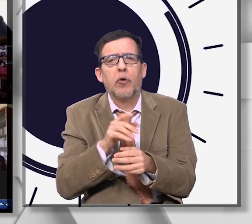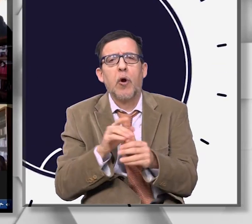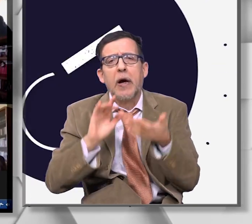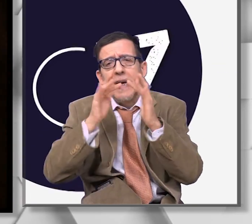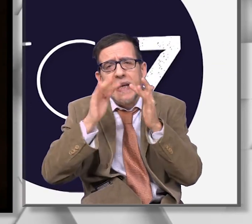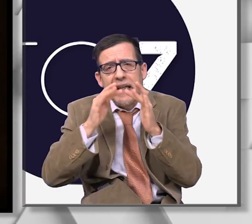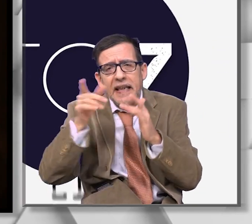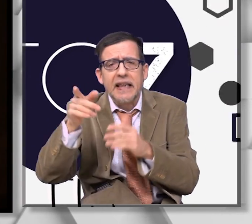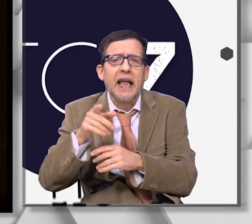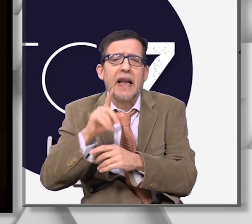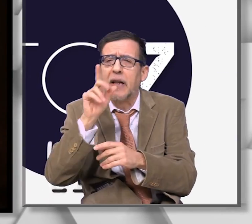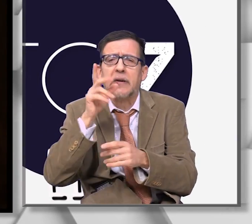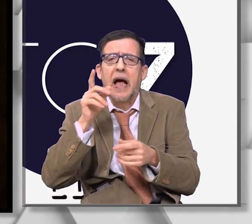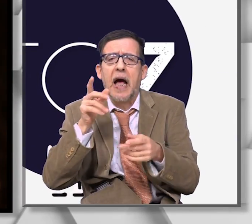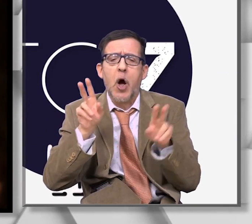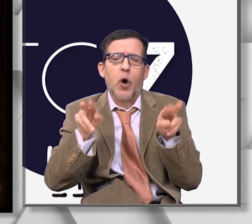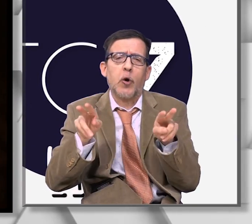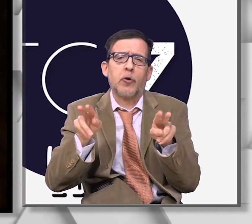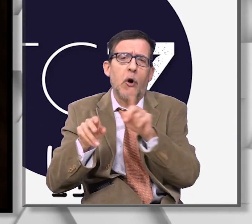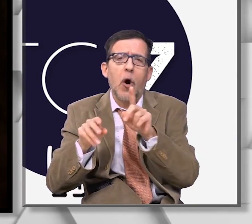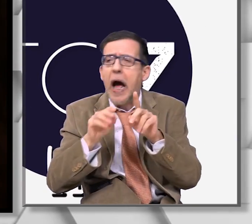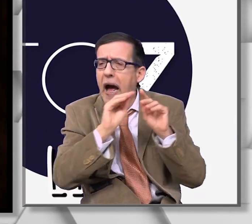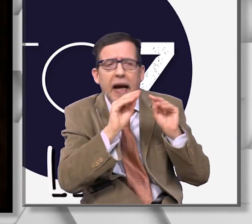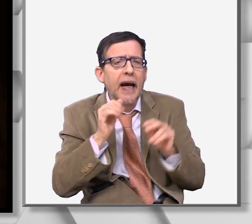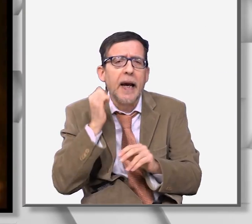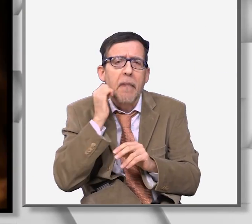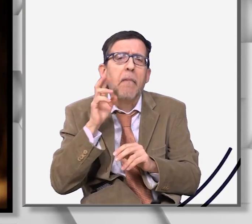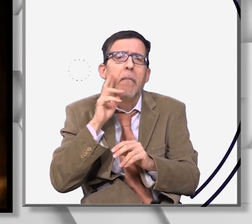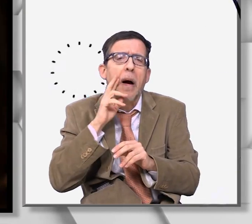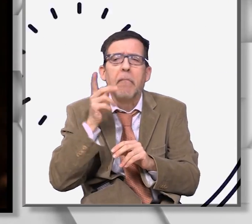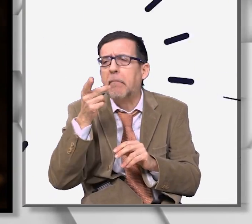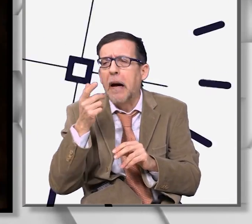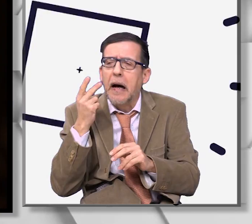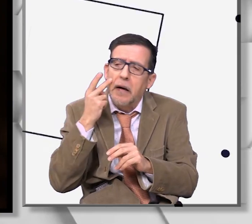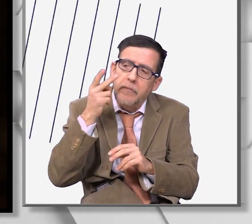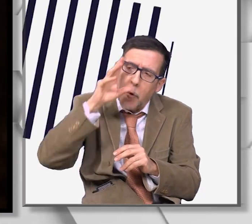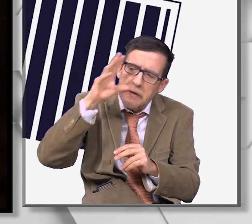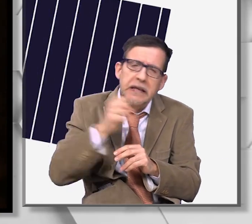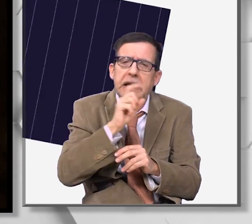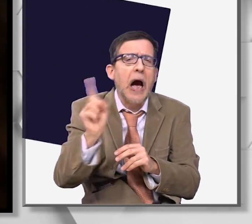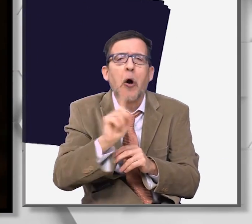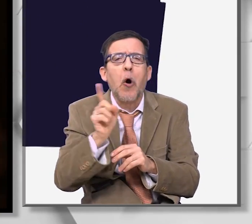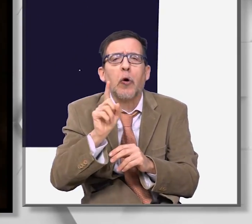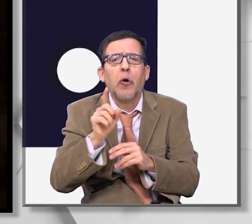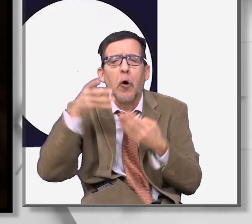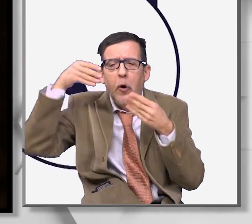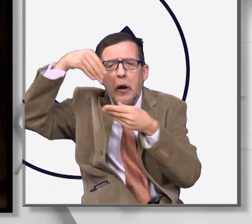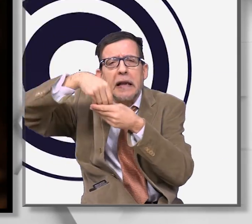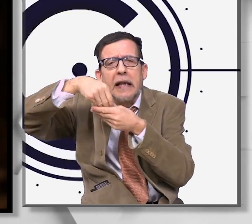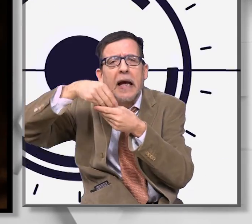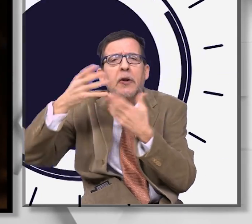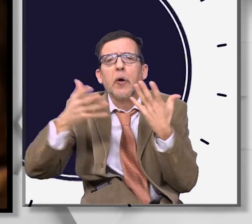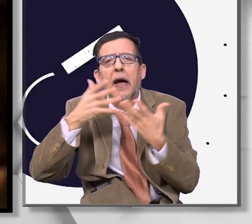controllarlo poi anche i genitori che in effetti non hanno nessuna reale percezione di ciò che accade dentro il mondo virtuale dove esistono